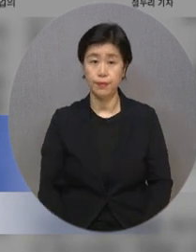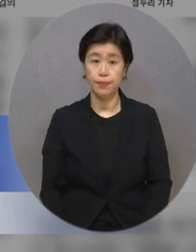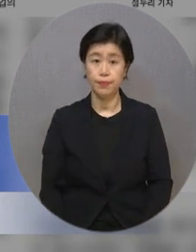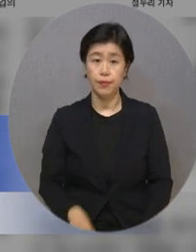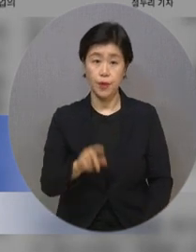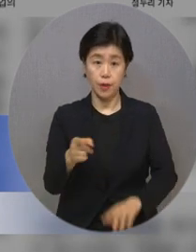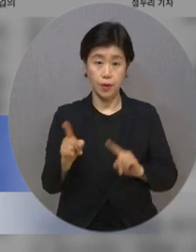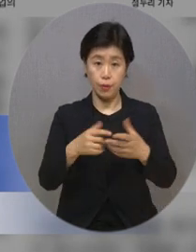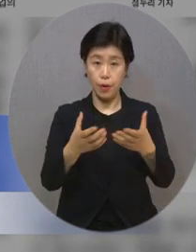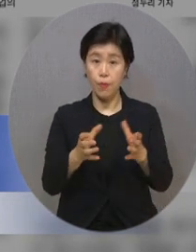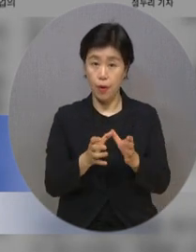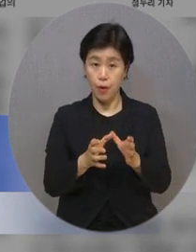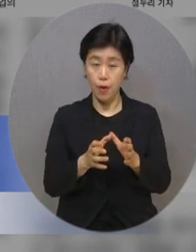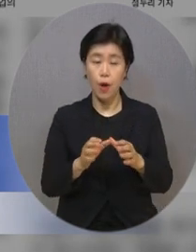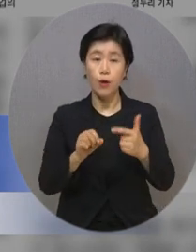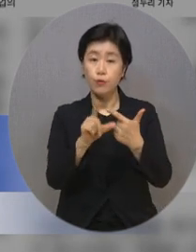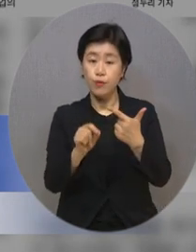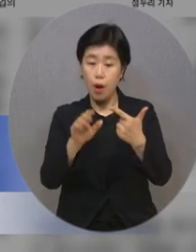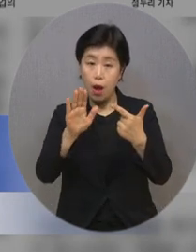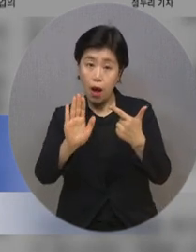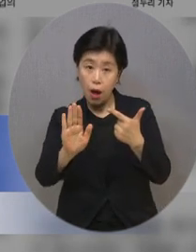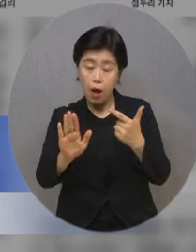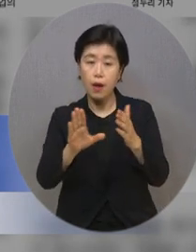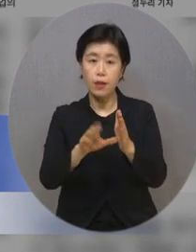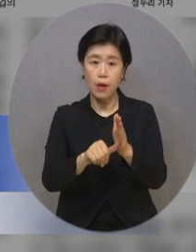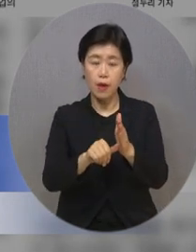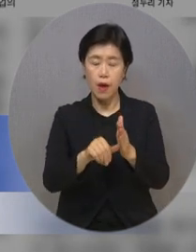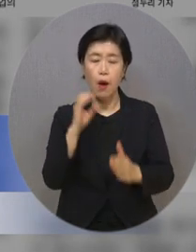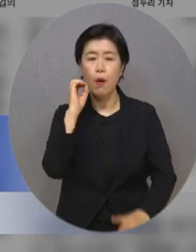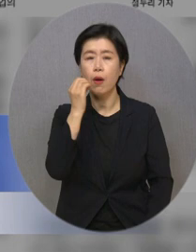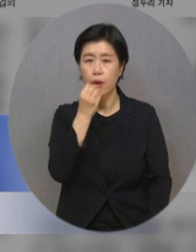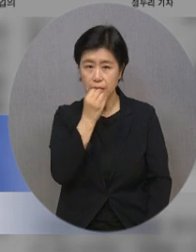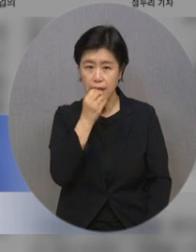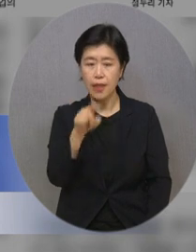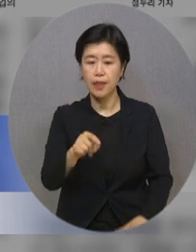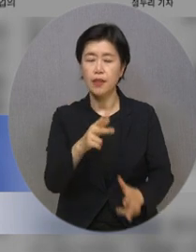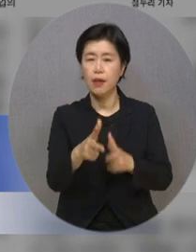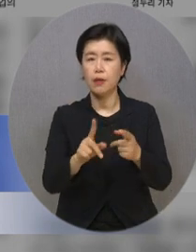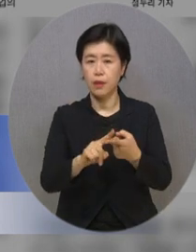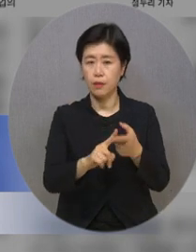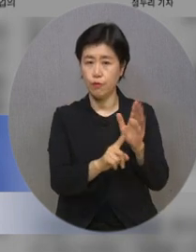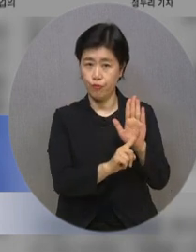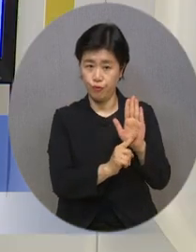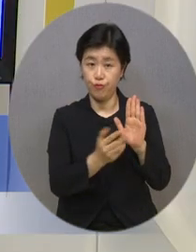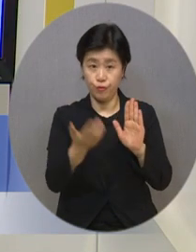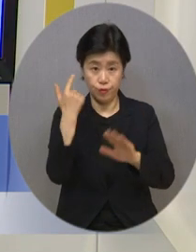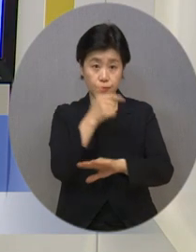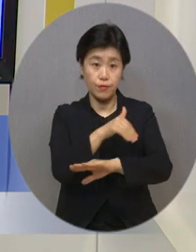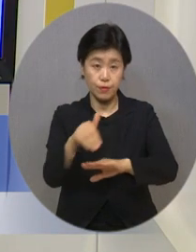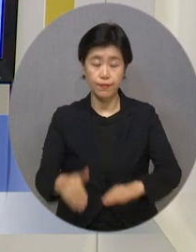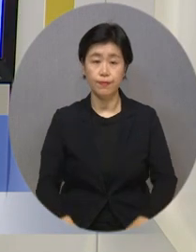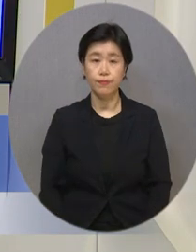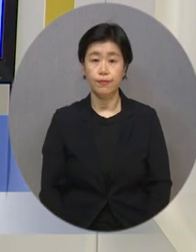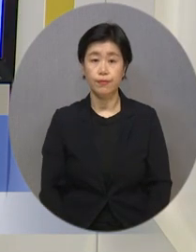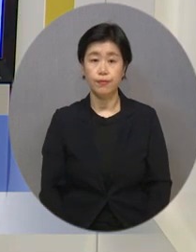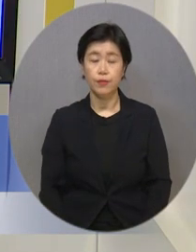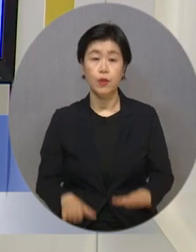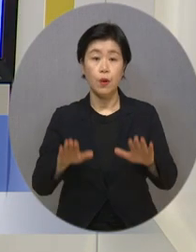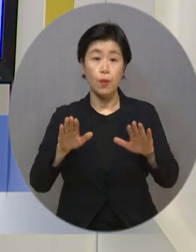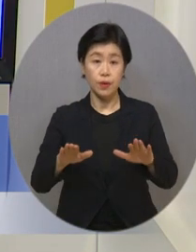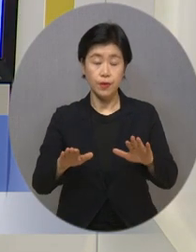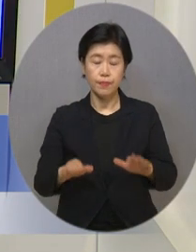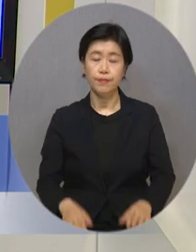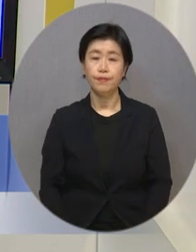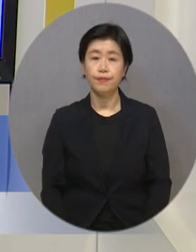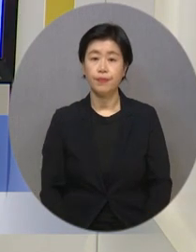하반기 지원사업에 관한 안내를 홈페이지에 공고할 예정이라고 밝혔습니다 오늘 장애인 신문